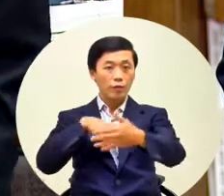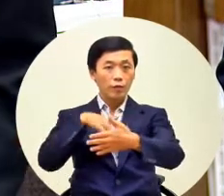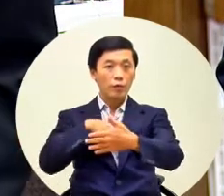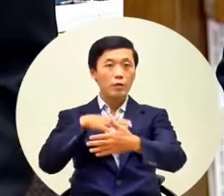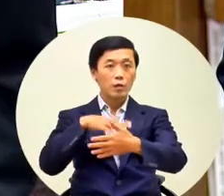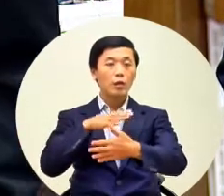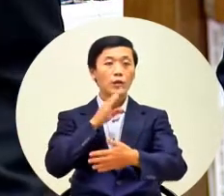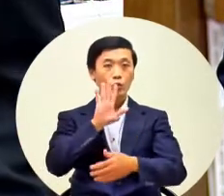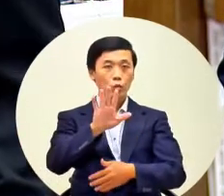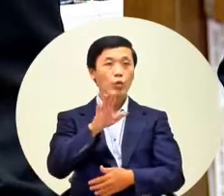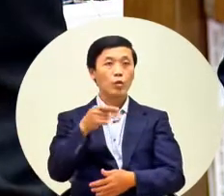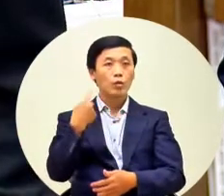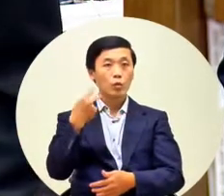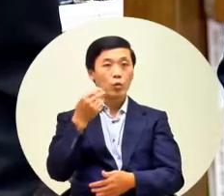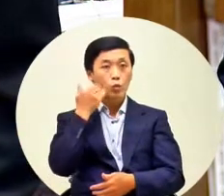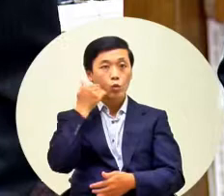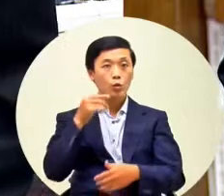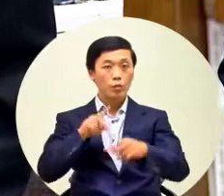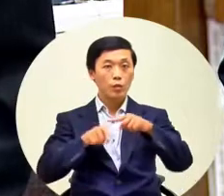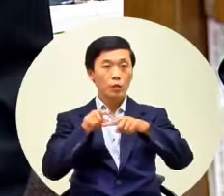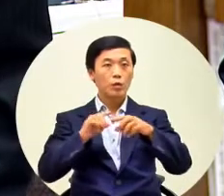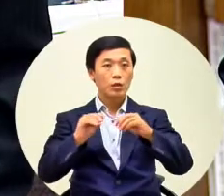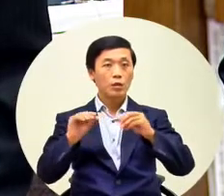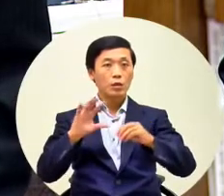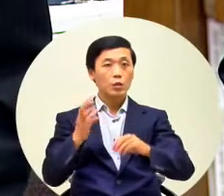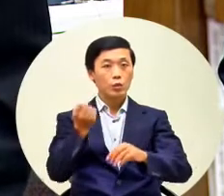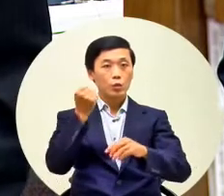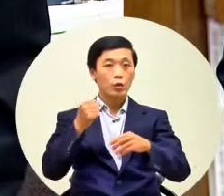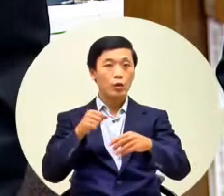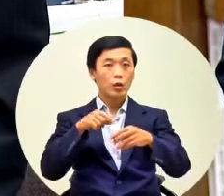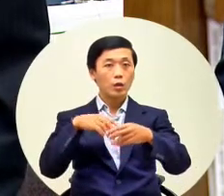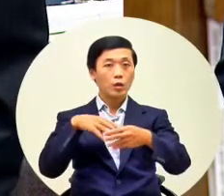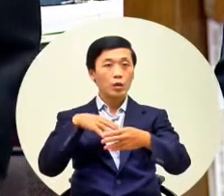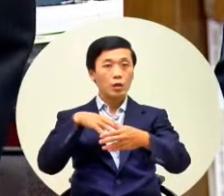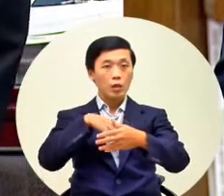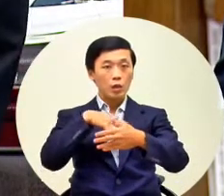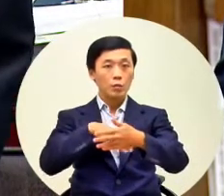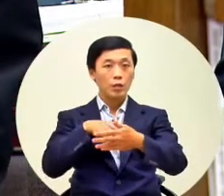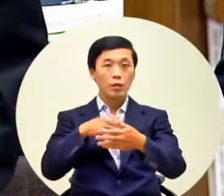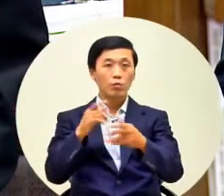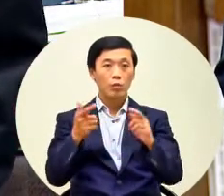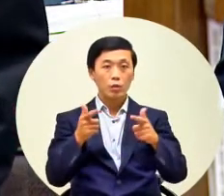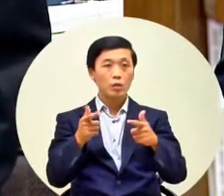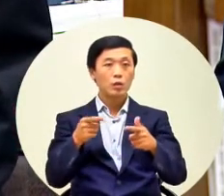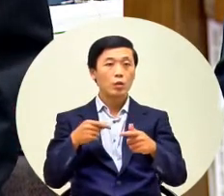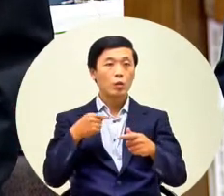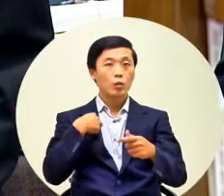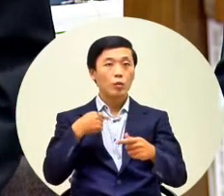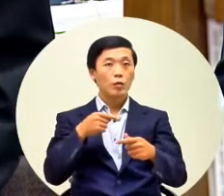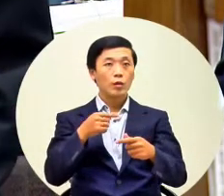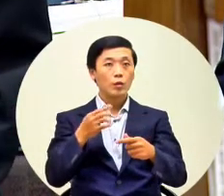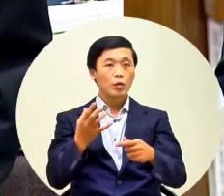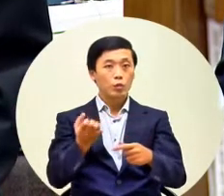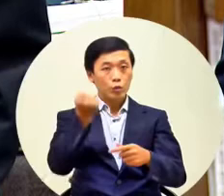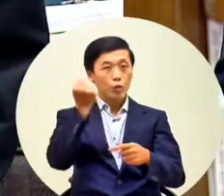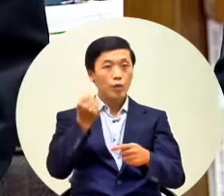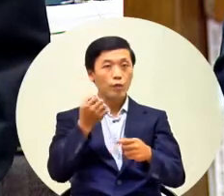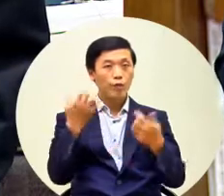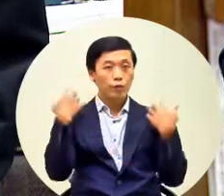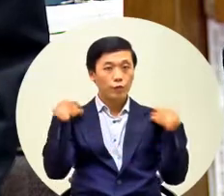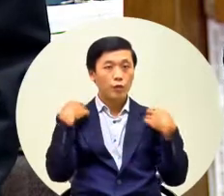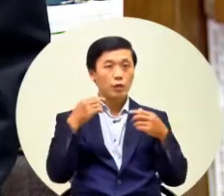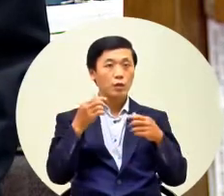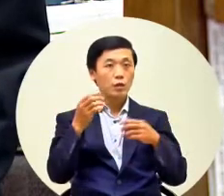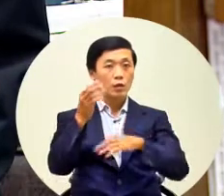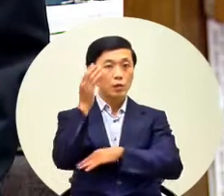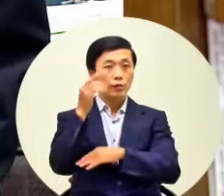在我们平均地权基金所能够适用的，那么我们全管的机关它要开辟的时候就必须会